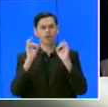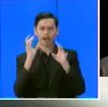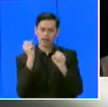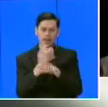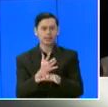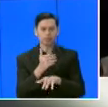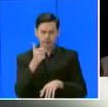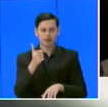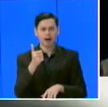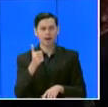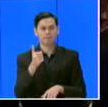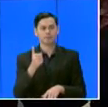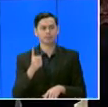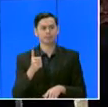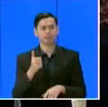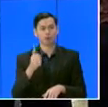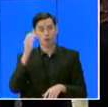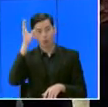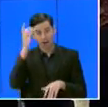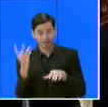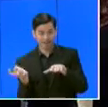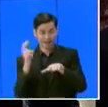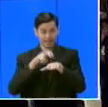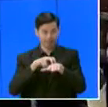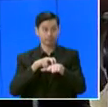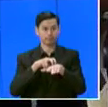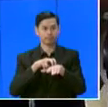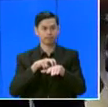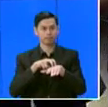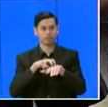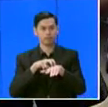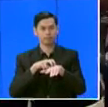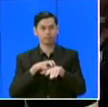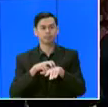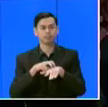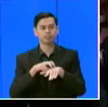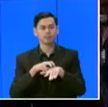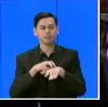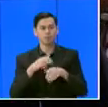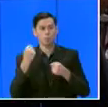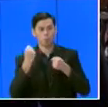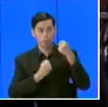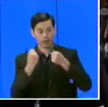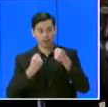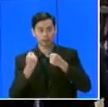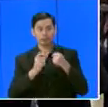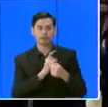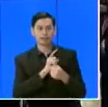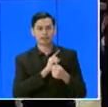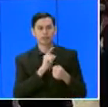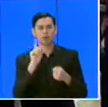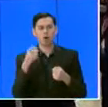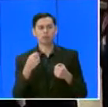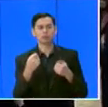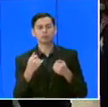perjalanan. Dan bagi para penumpang yang menggunakan kendaraan bermotor, bisa menitipkannya di Mega City Mall Bekasi dengan tarif flat,